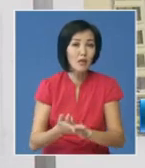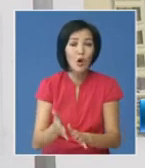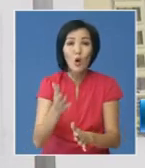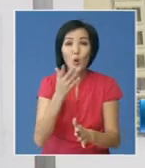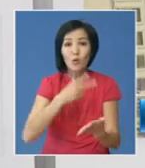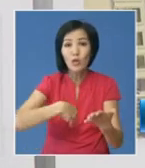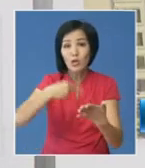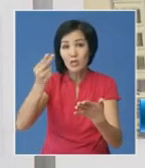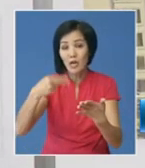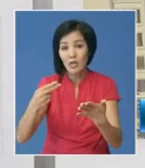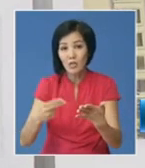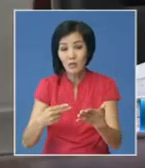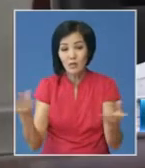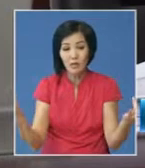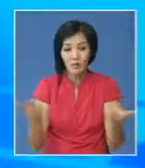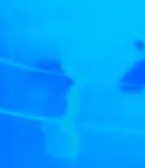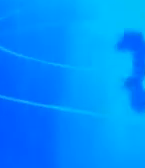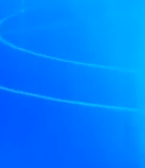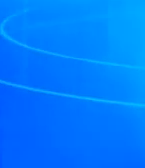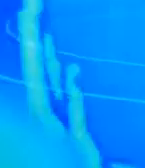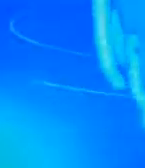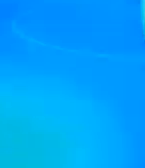нақышта безендіру керек деді.